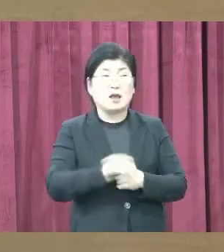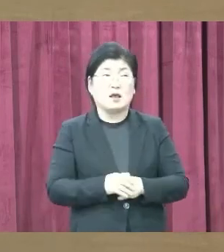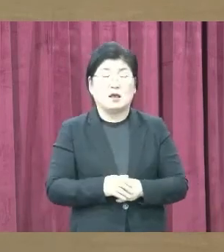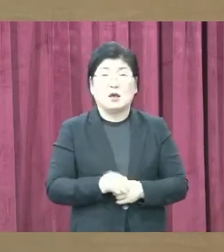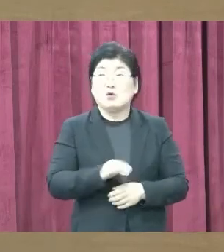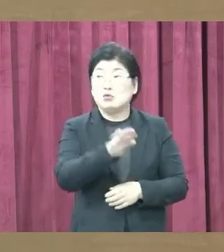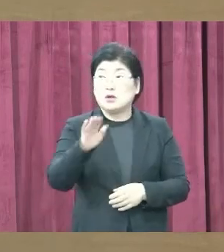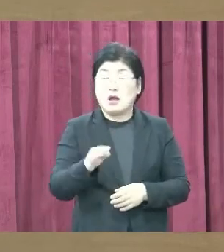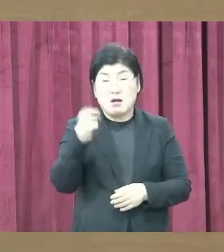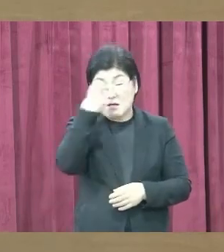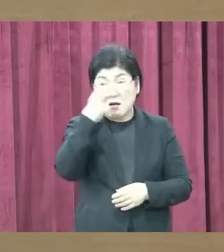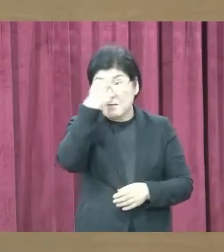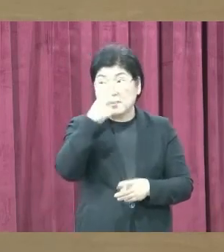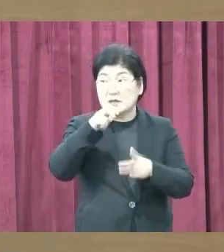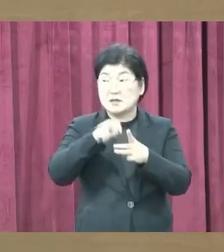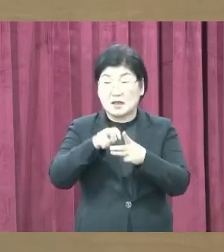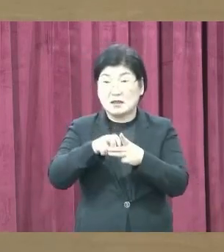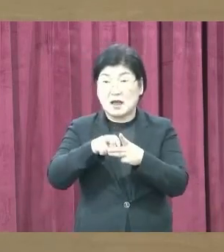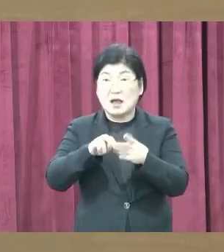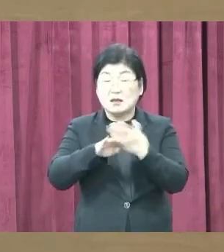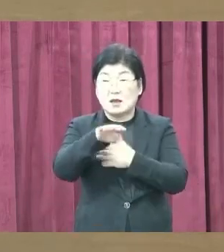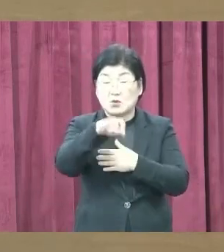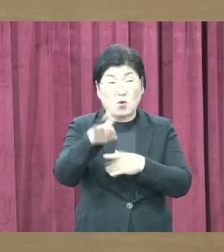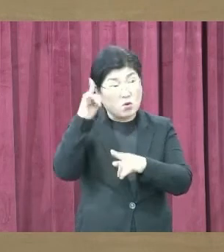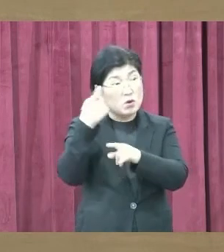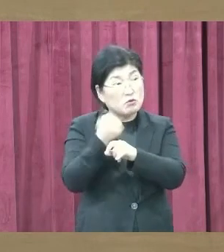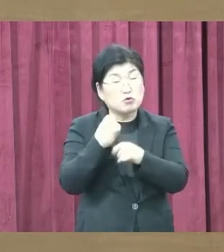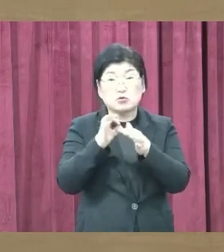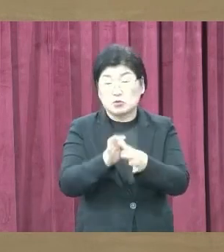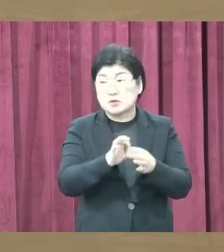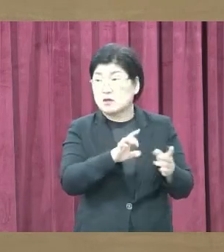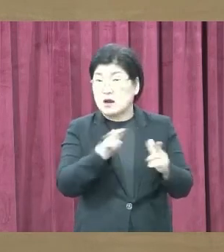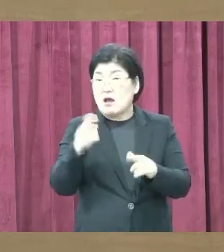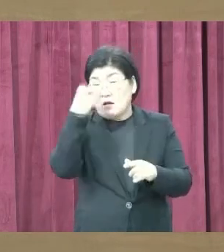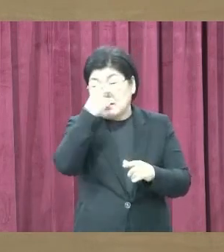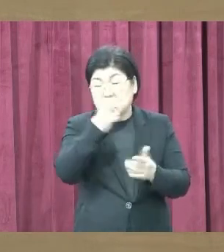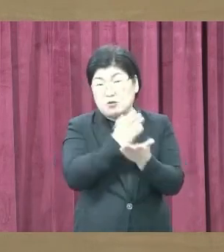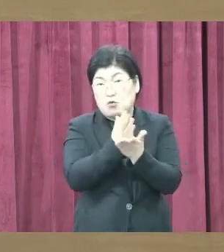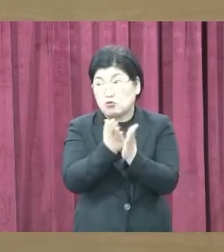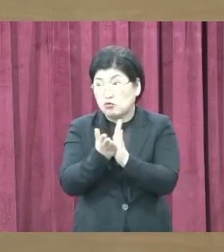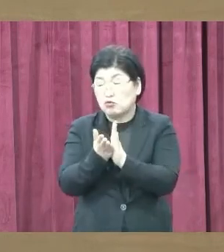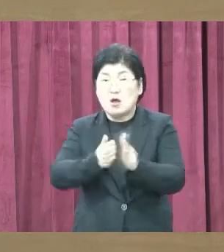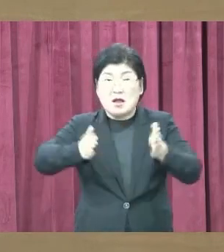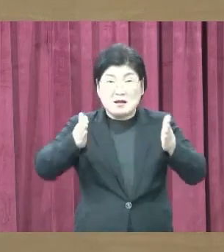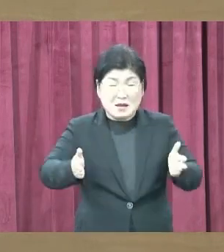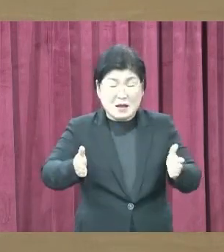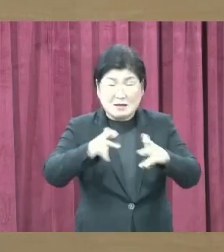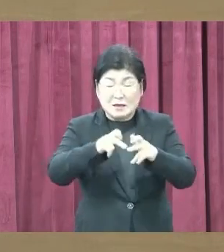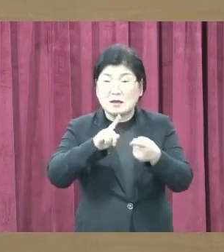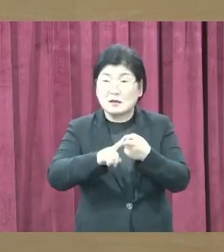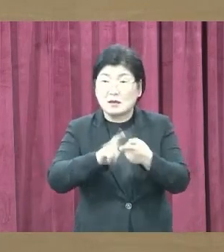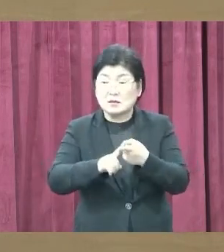저희 뭐 검진센터나 또 다른 부분에서 연구를 통해서 이러한 검진의 항목과 주기, 특히 장애인에